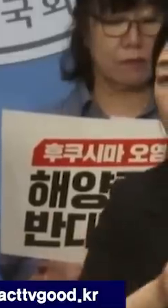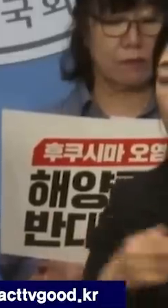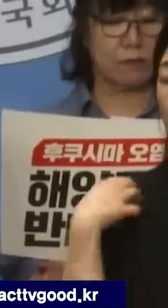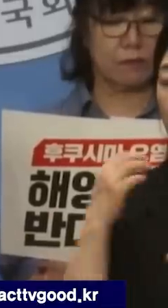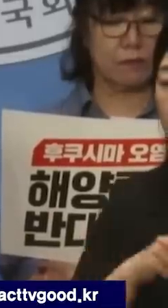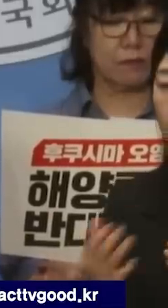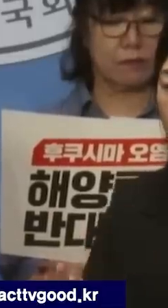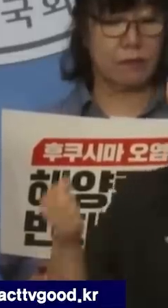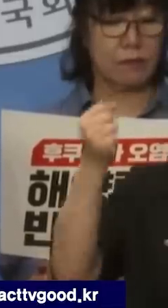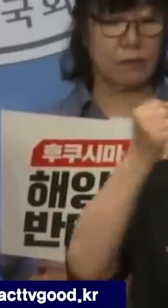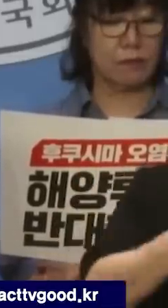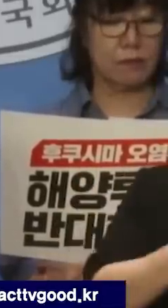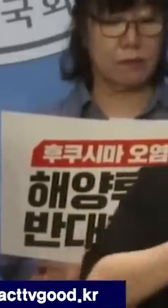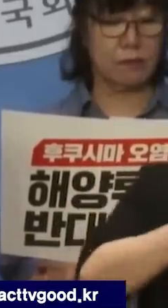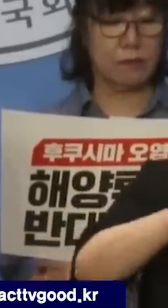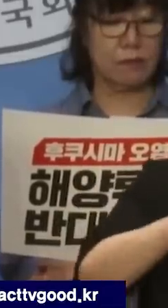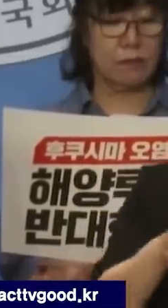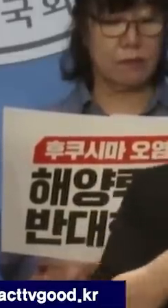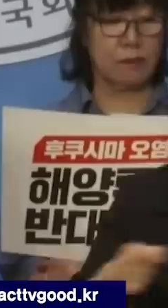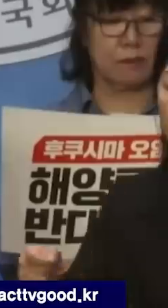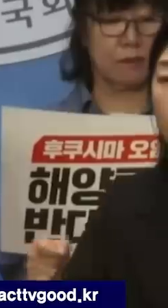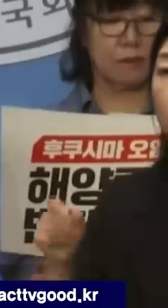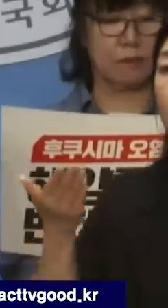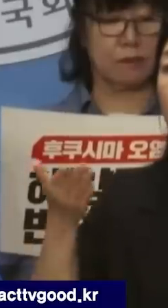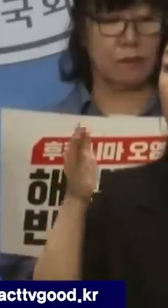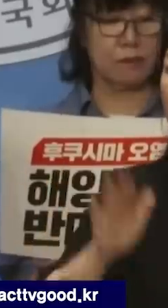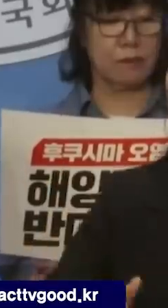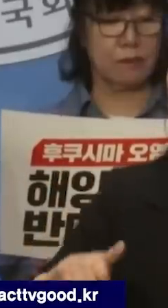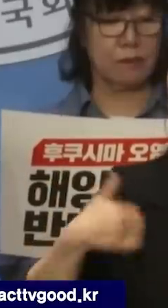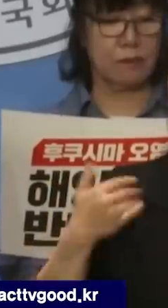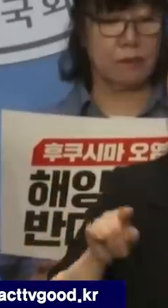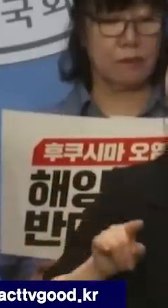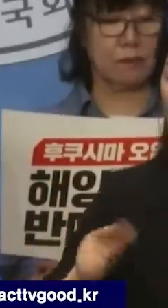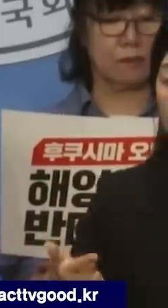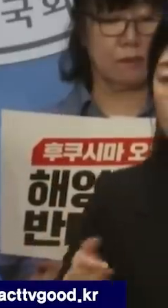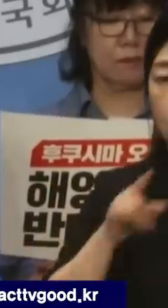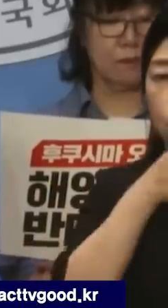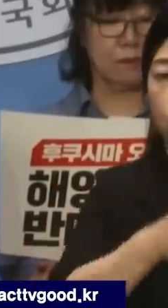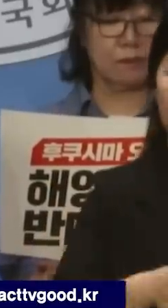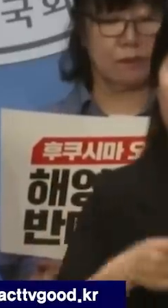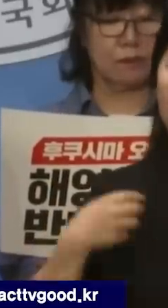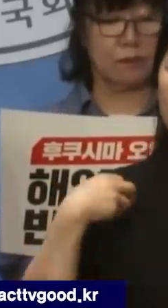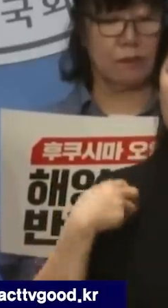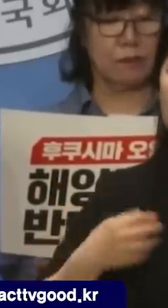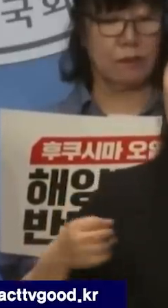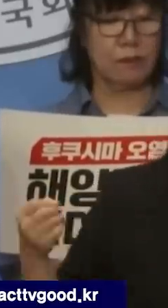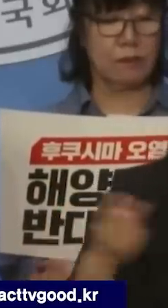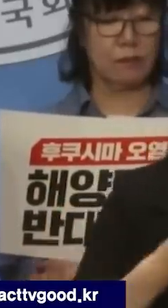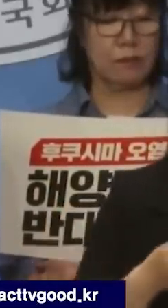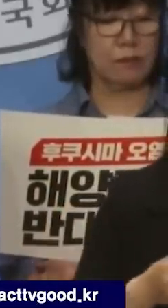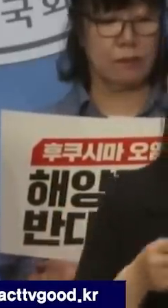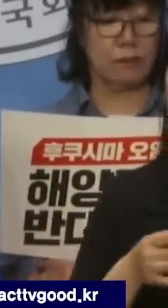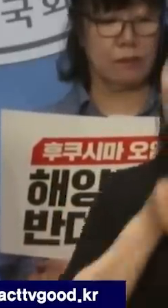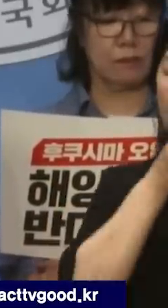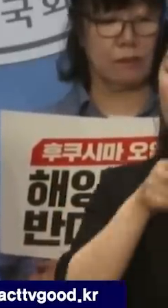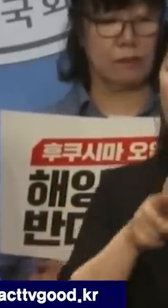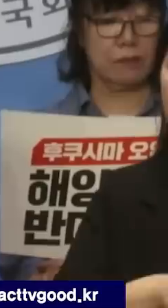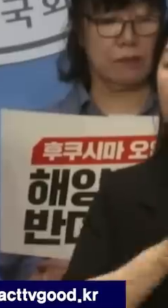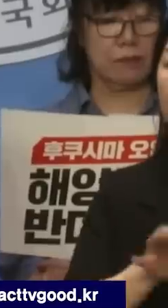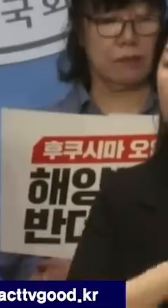회복하기까지 많은 시간이 걸렸다. 이를 모를 리 없는 윤석열 정부는 다시 한번